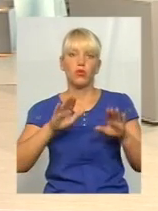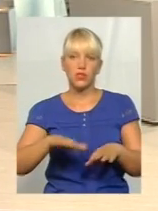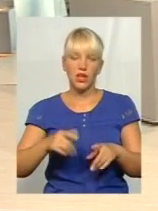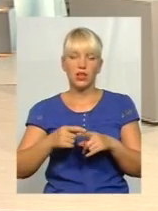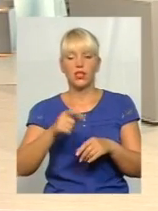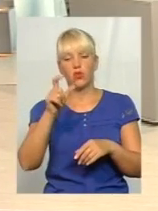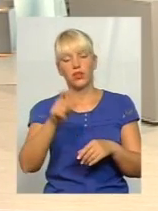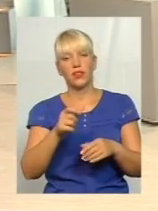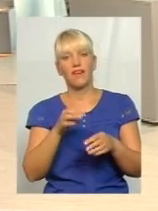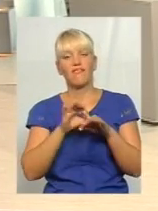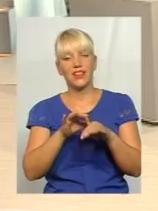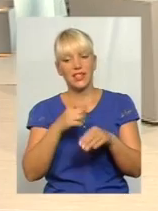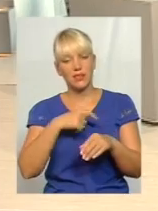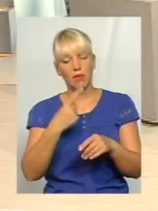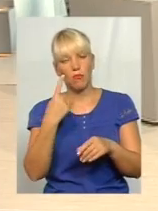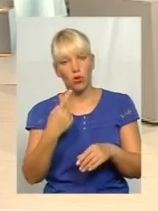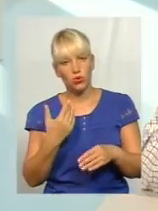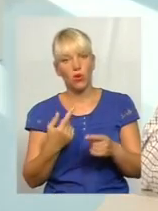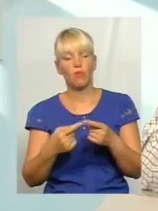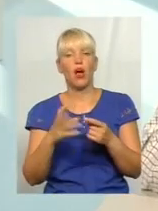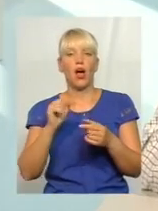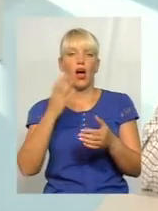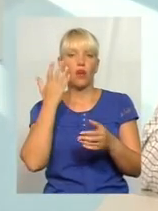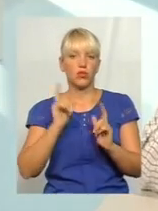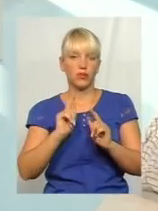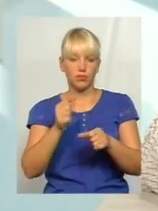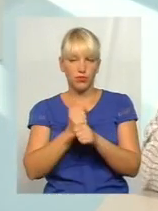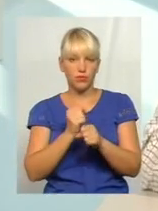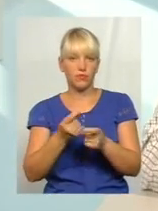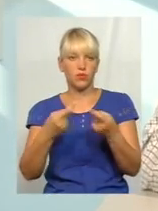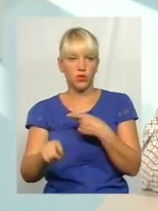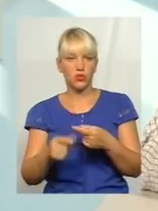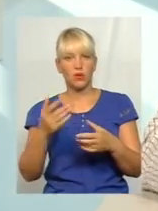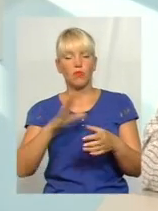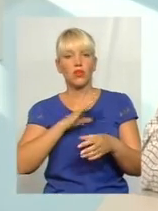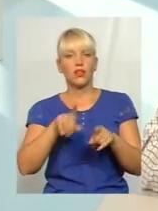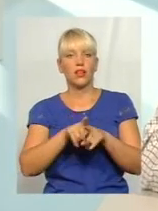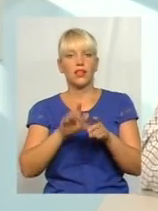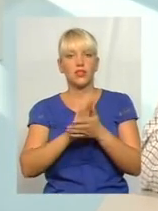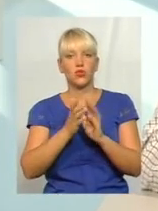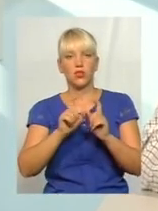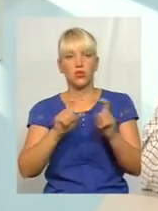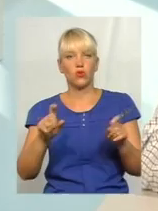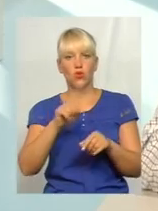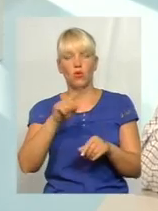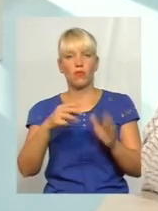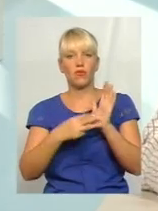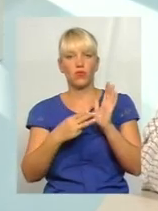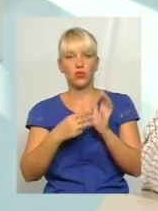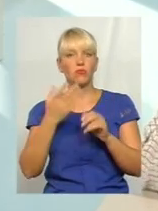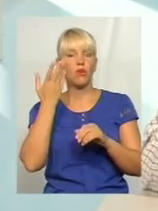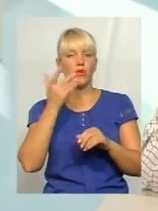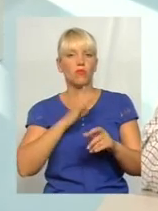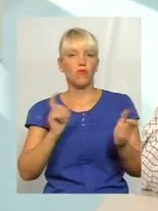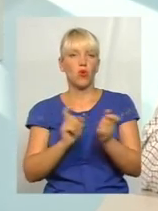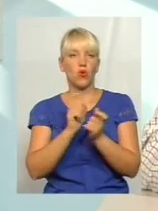поводить от Ми пам'ятаємо приклади коли сталась ситуація в восьмій школі Ну що там був дуже сильний конфлікт е